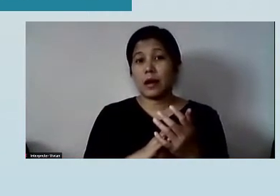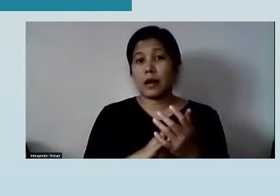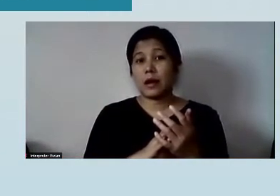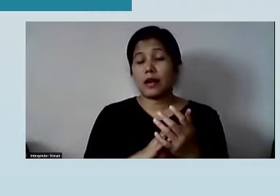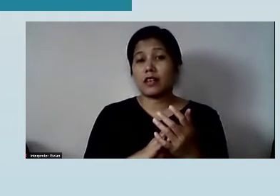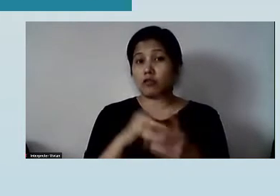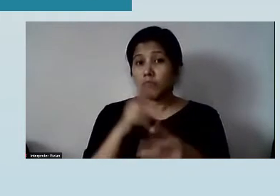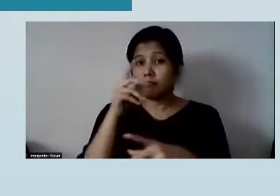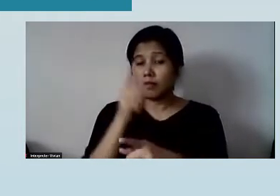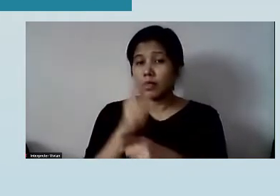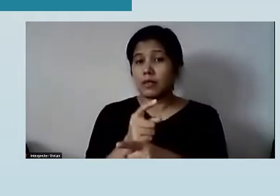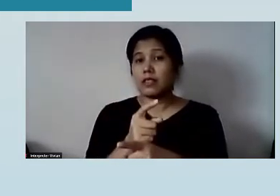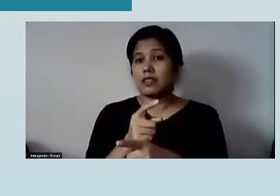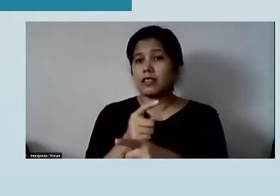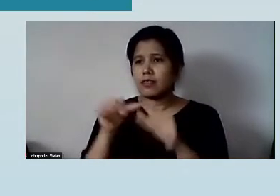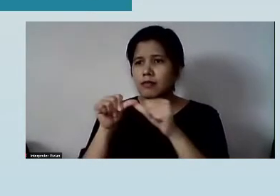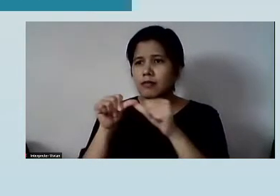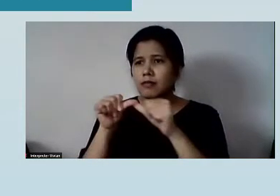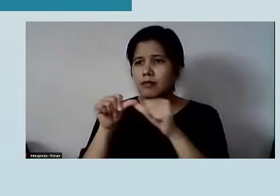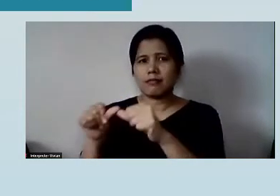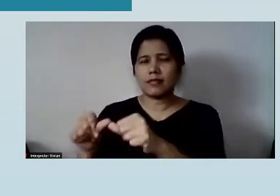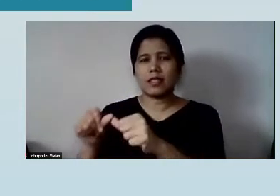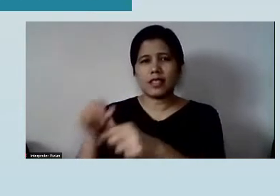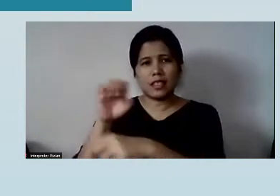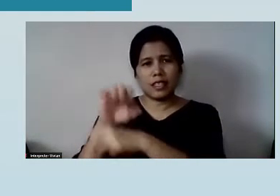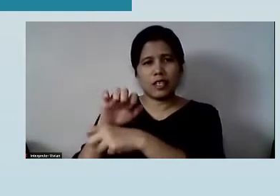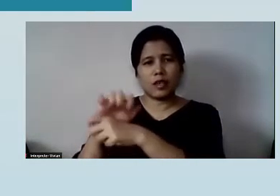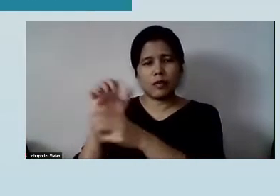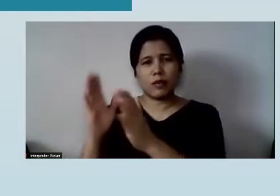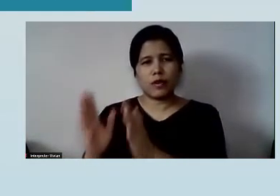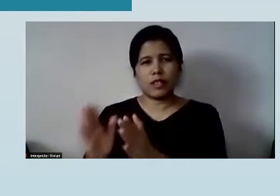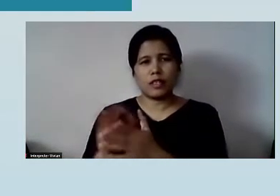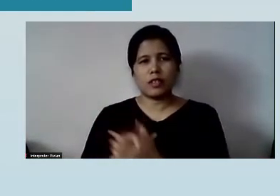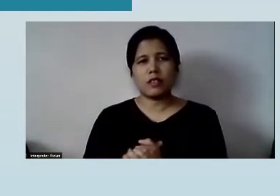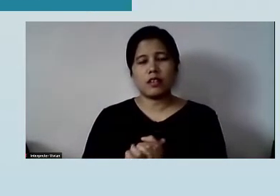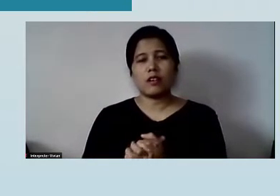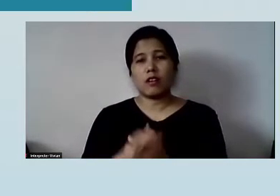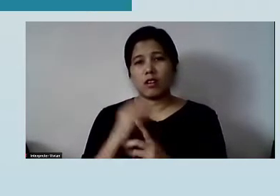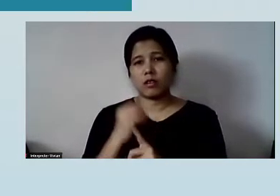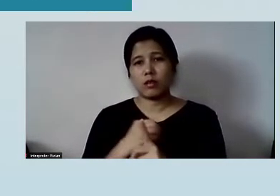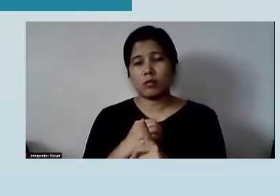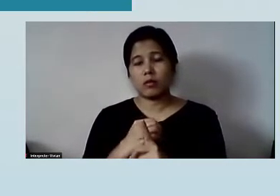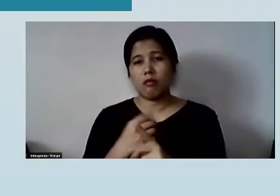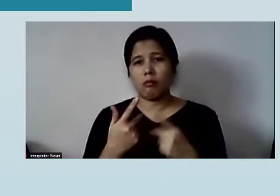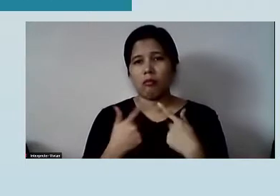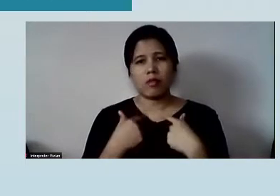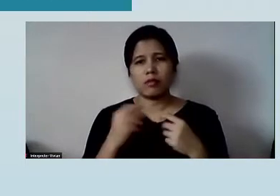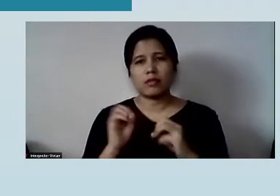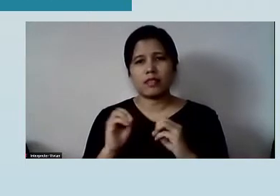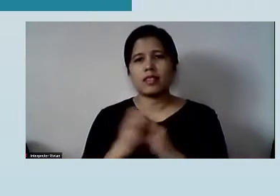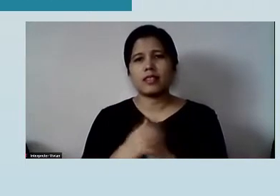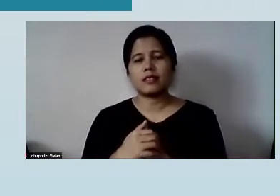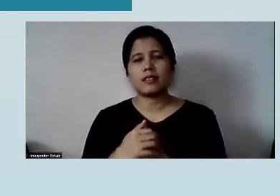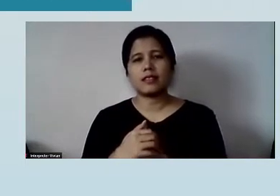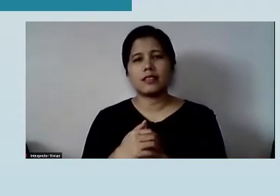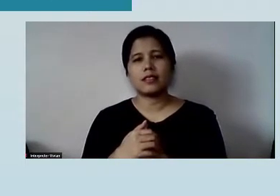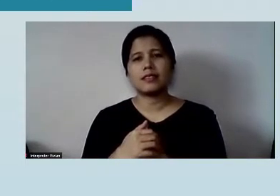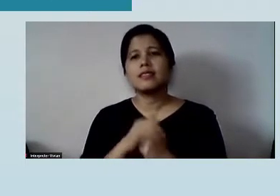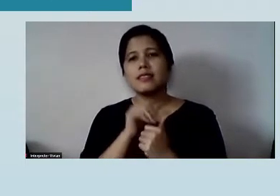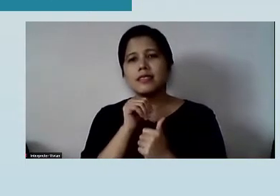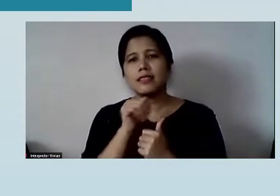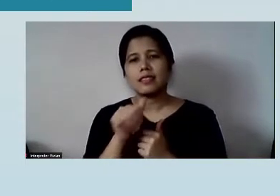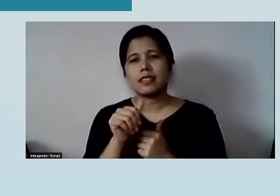Hindi po ito yung mga pag-hinire mo ngayong October, by November wala na. Hindi kayo makaka-avail ng